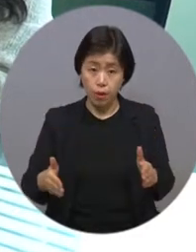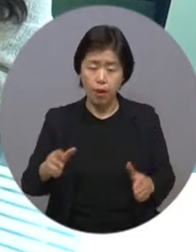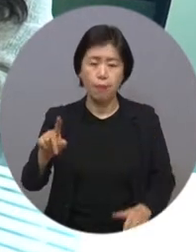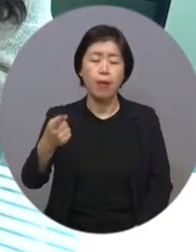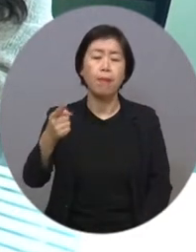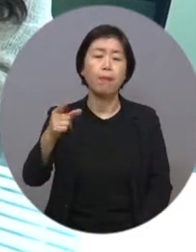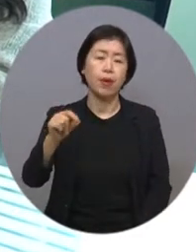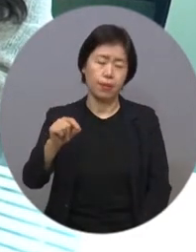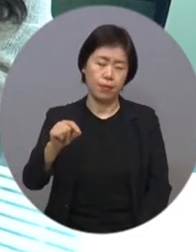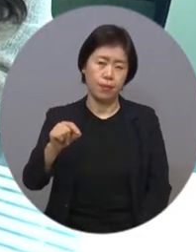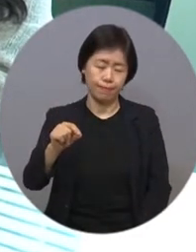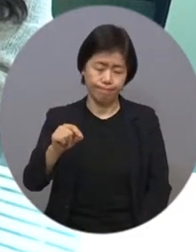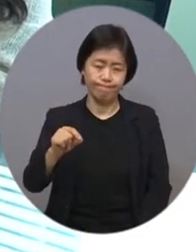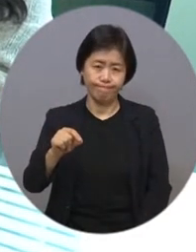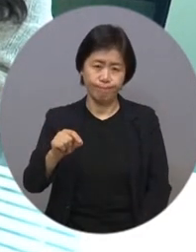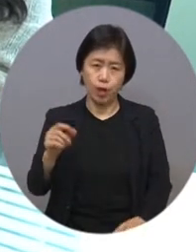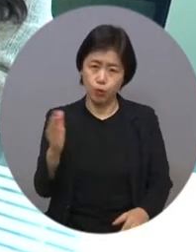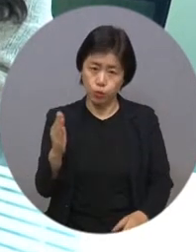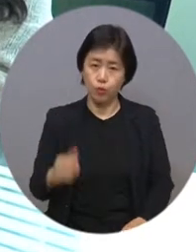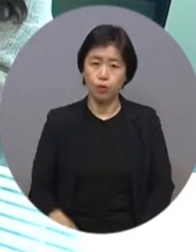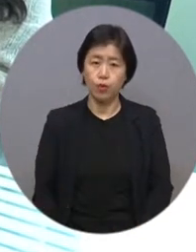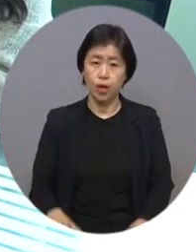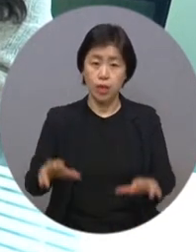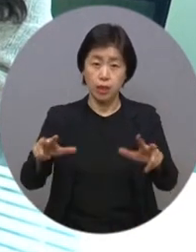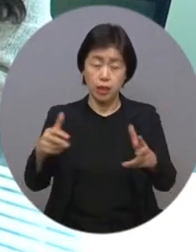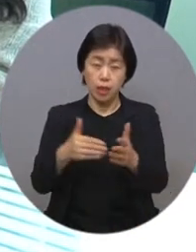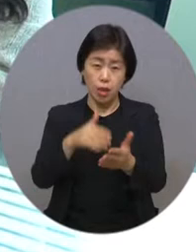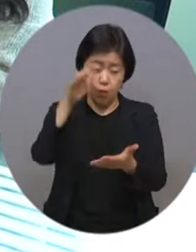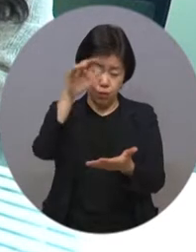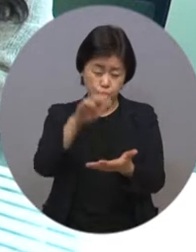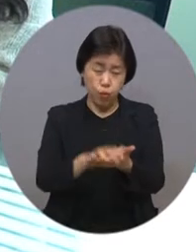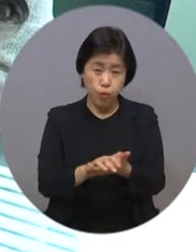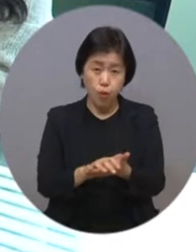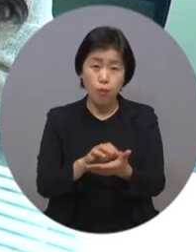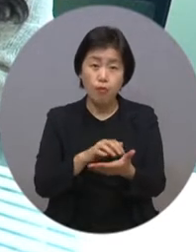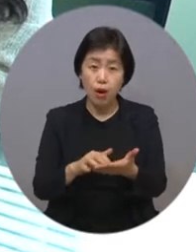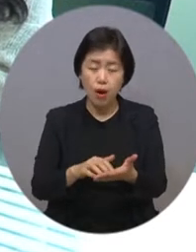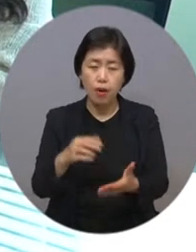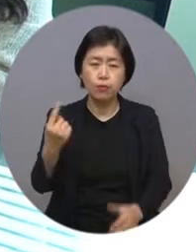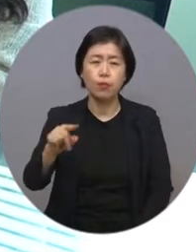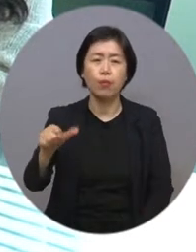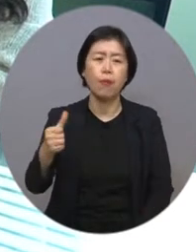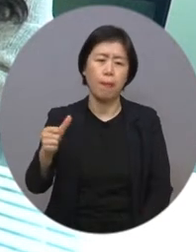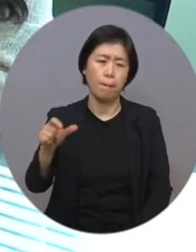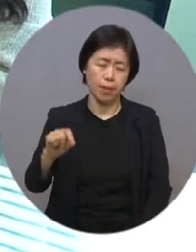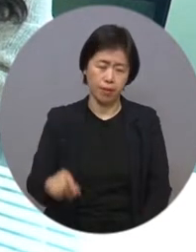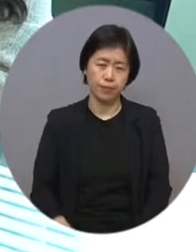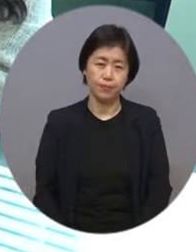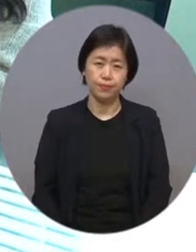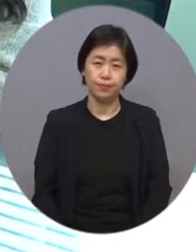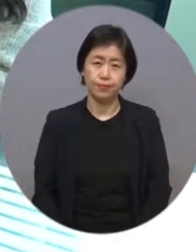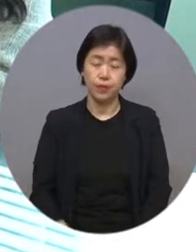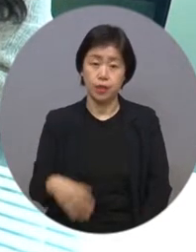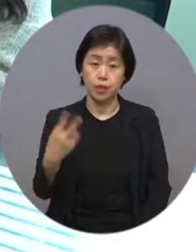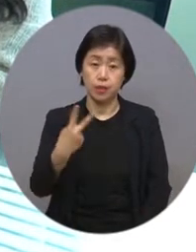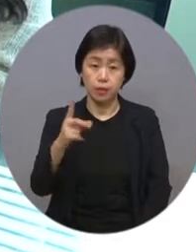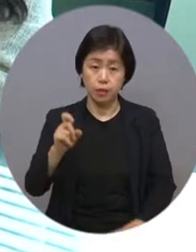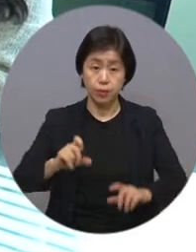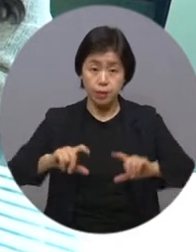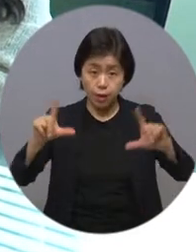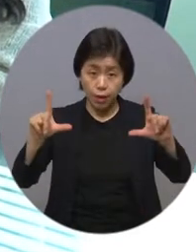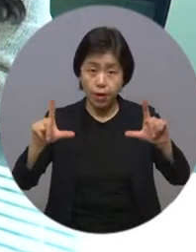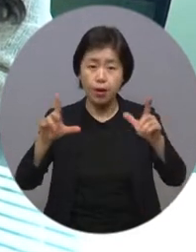누계 대수로는 약 1,500만 대 정도의 복합기를 생산했던 상황입니다. 2011년도에는 저희가 이제